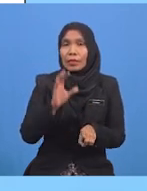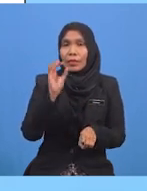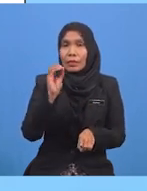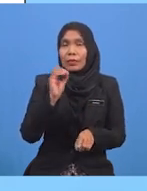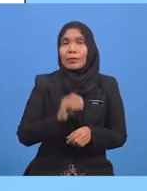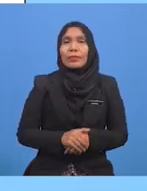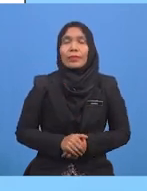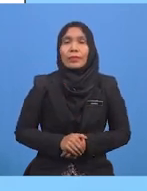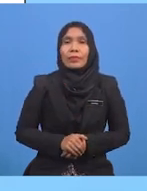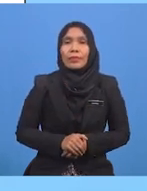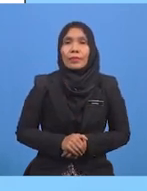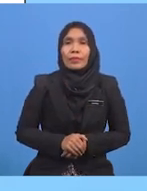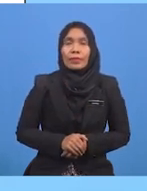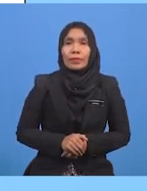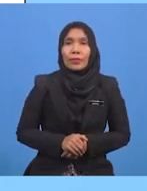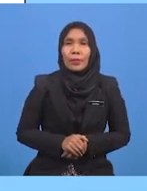kosong.